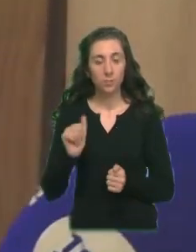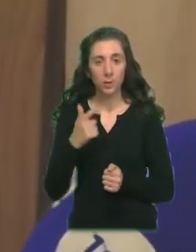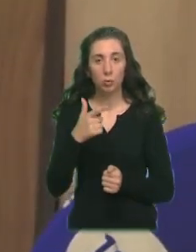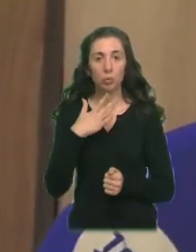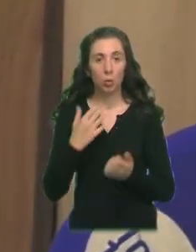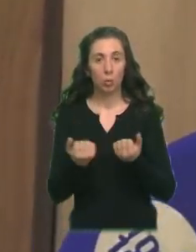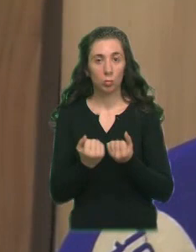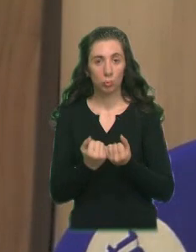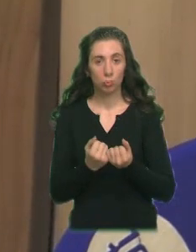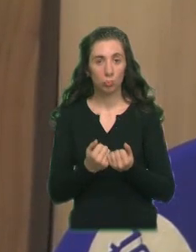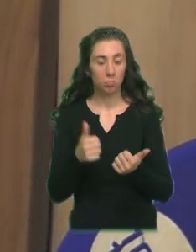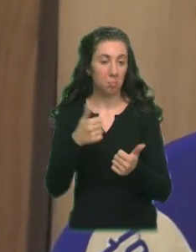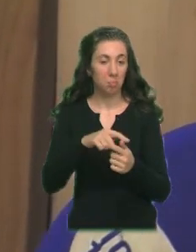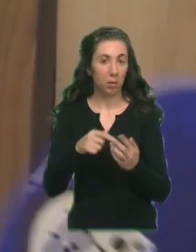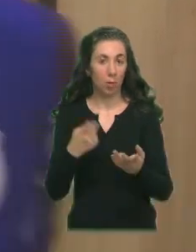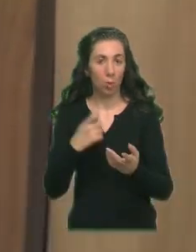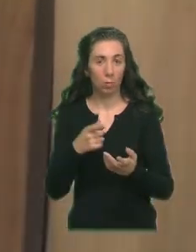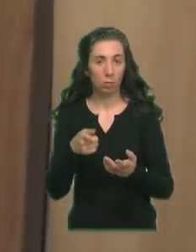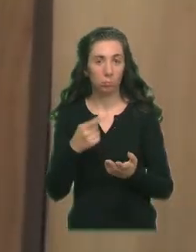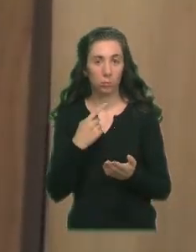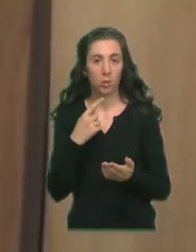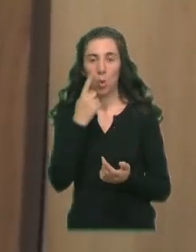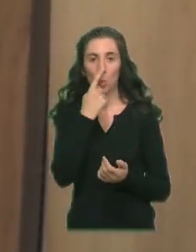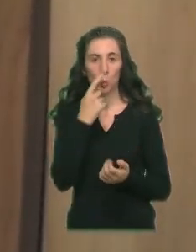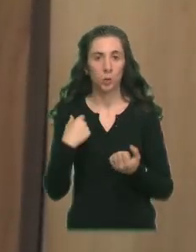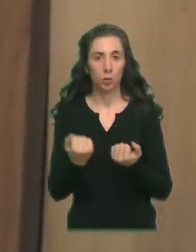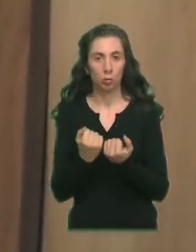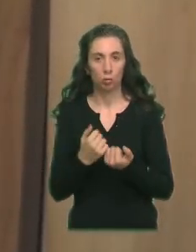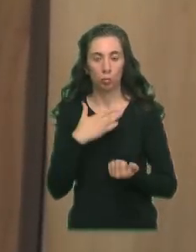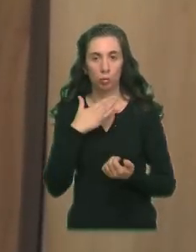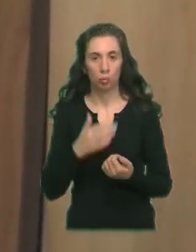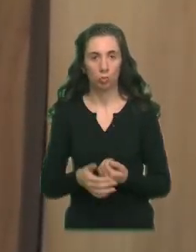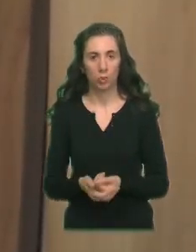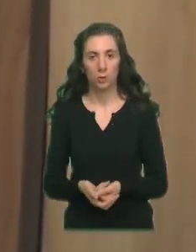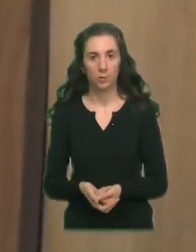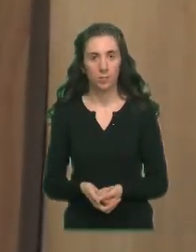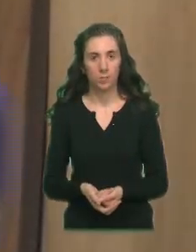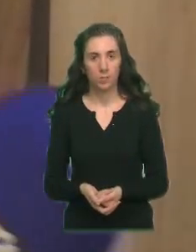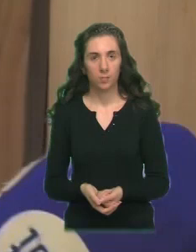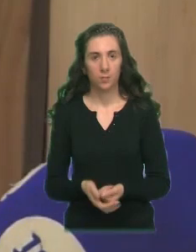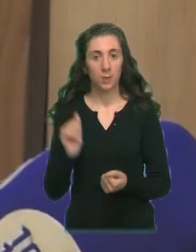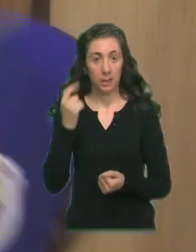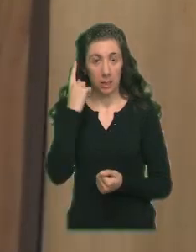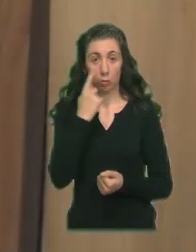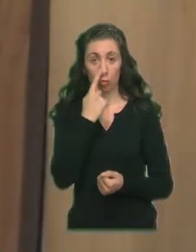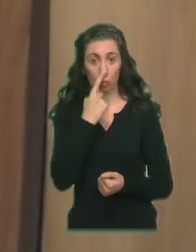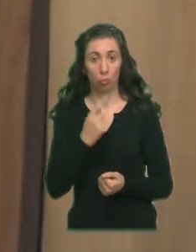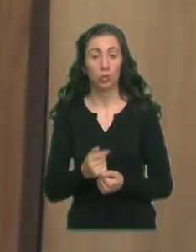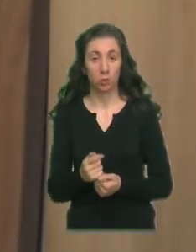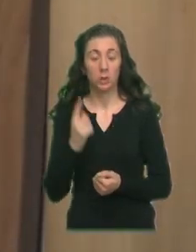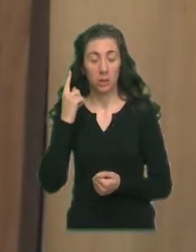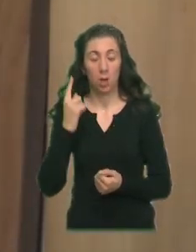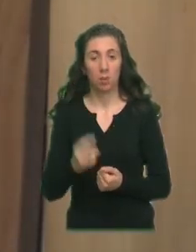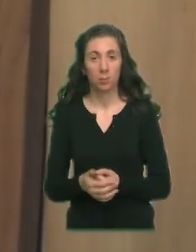Jeste li u školi učili jedan od ovih jezika? Jesam, ruski sam učio. Znate li ruski?